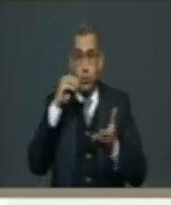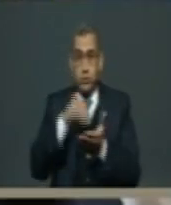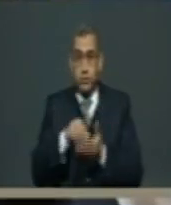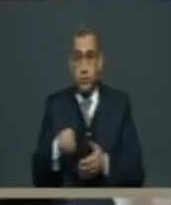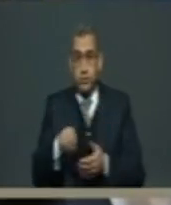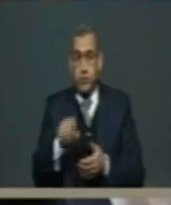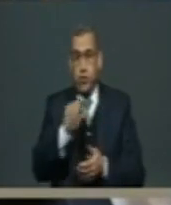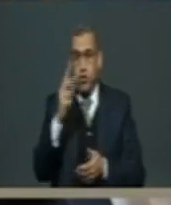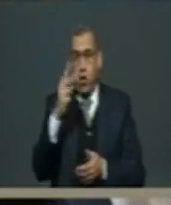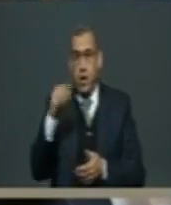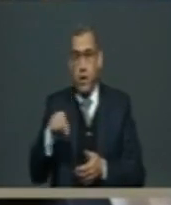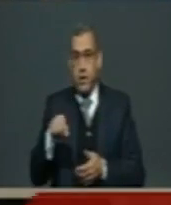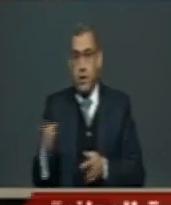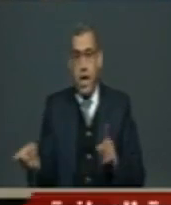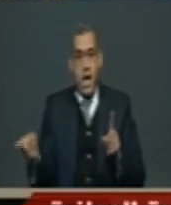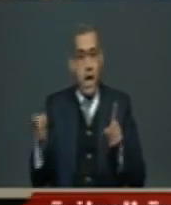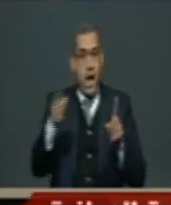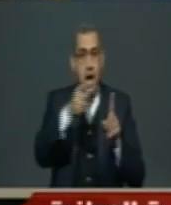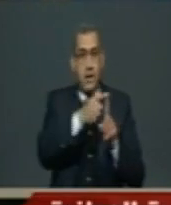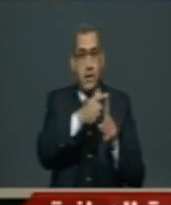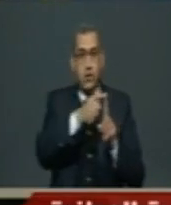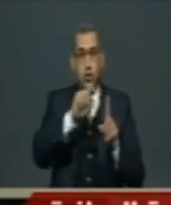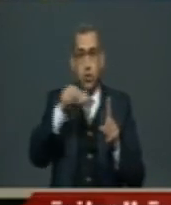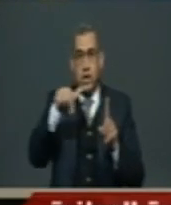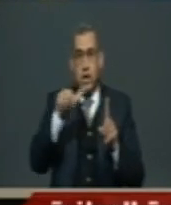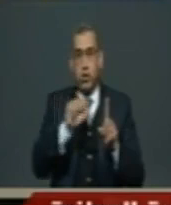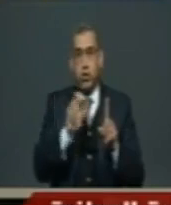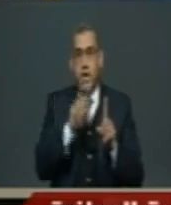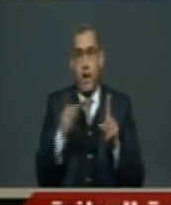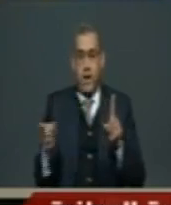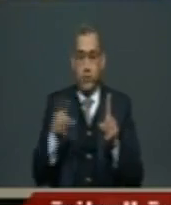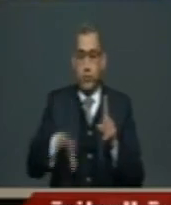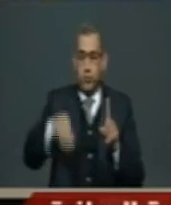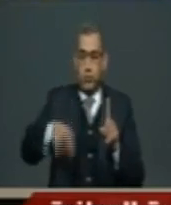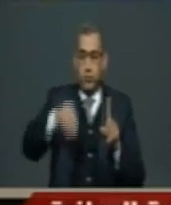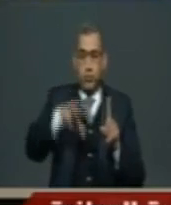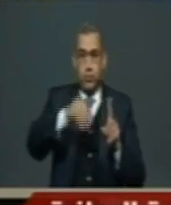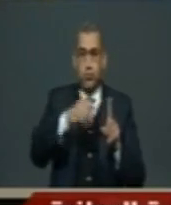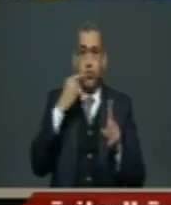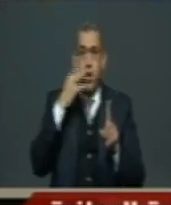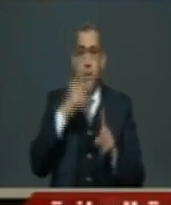فبراير الى 6/7. في انتاجنا بننتج